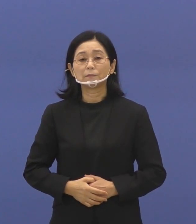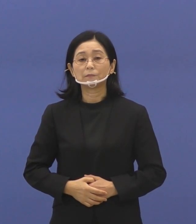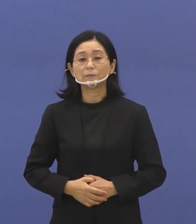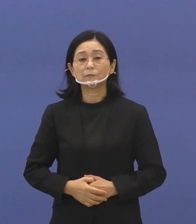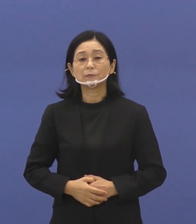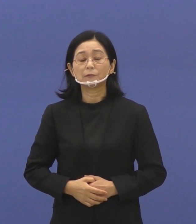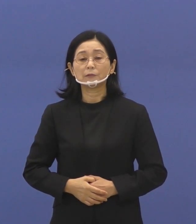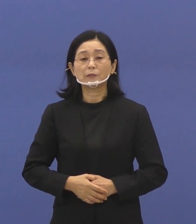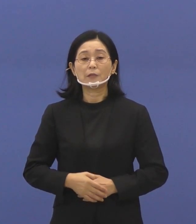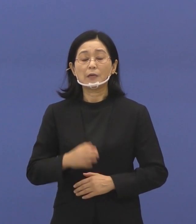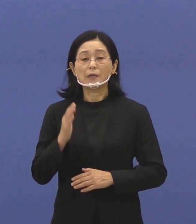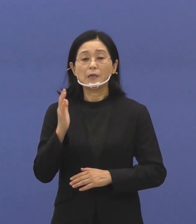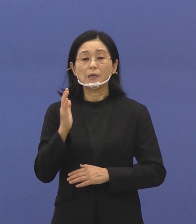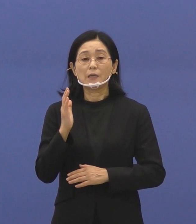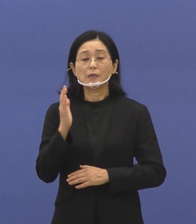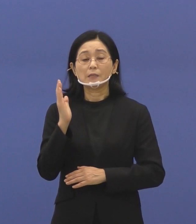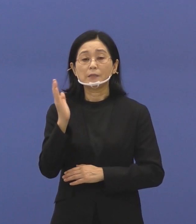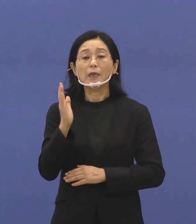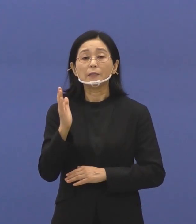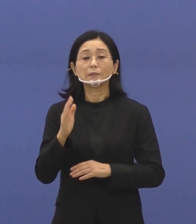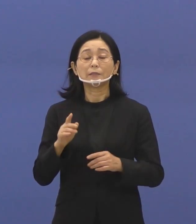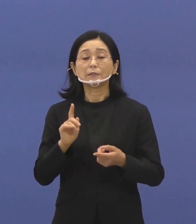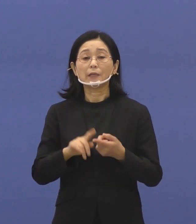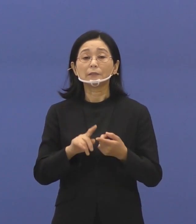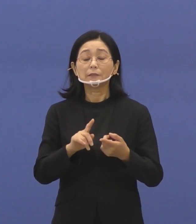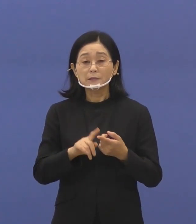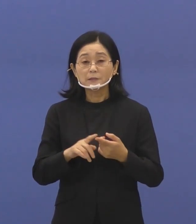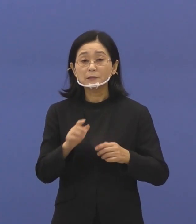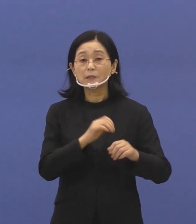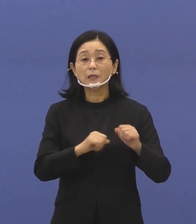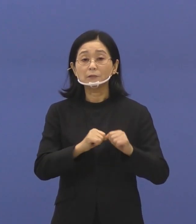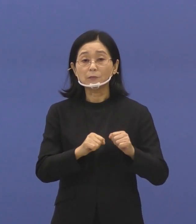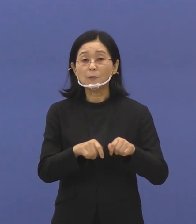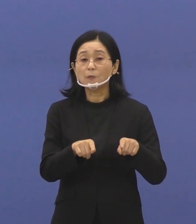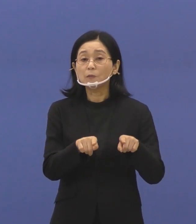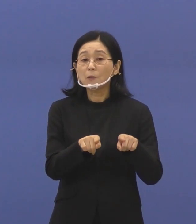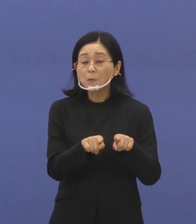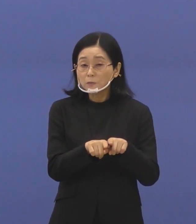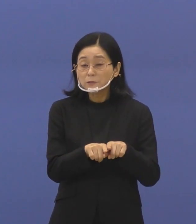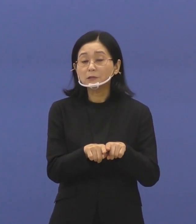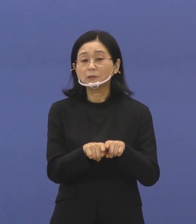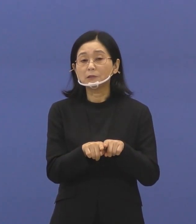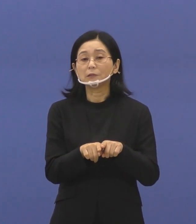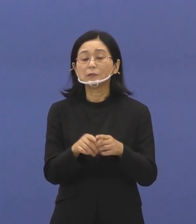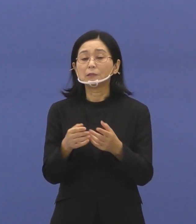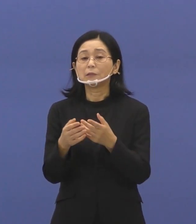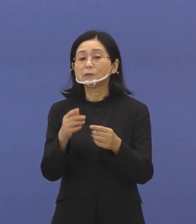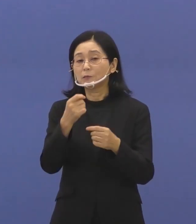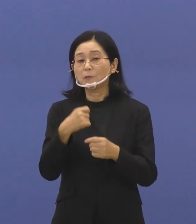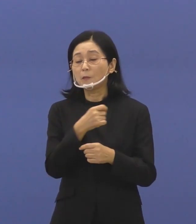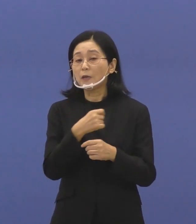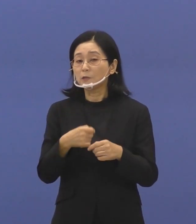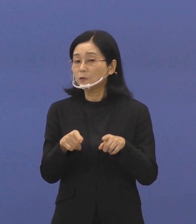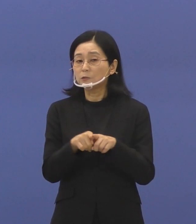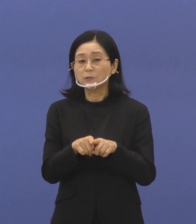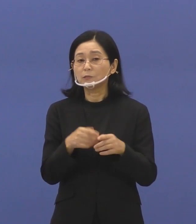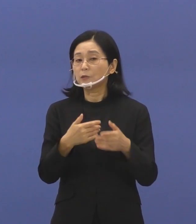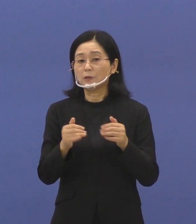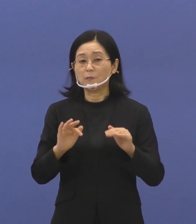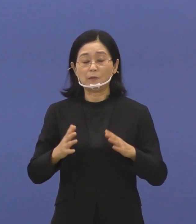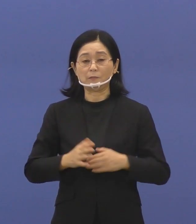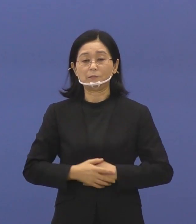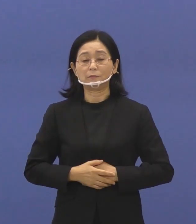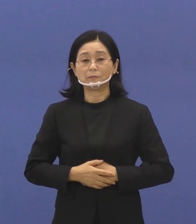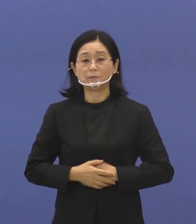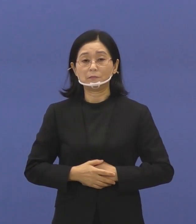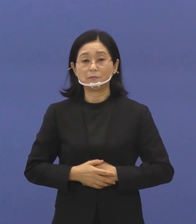政治的には活動を共にしたことはないというところです。 選挙